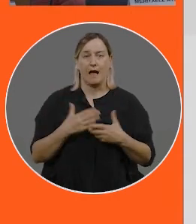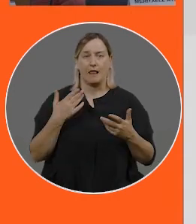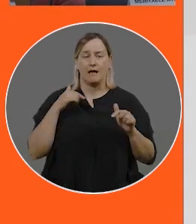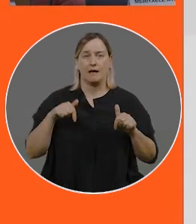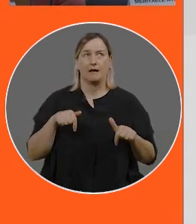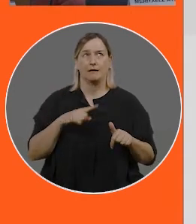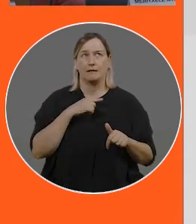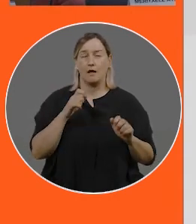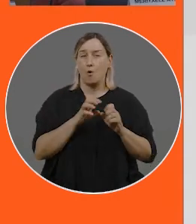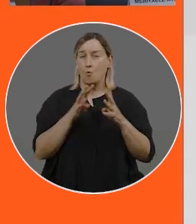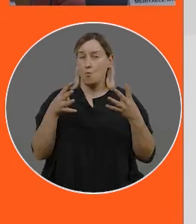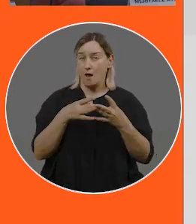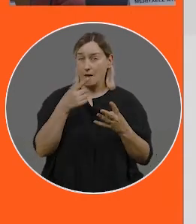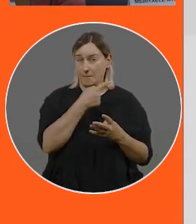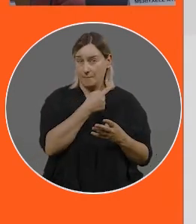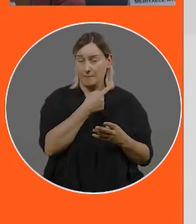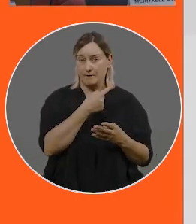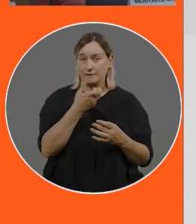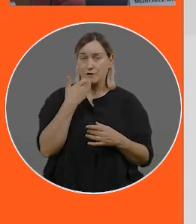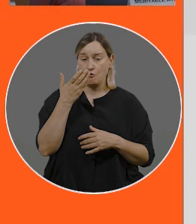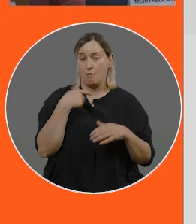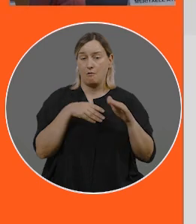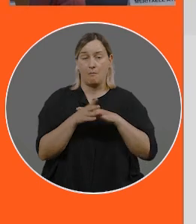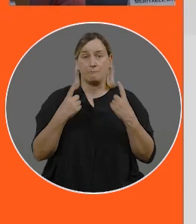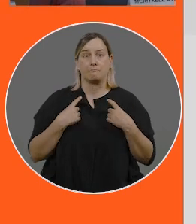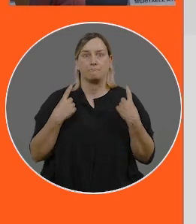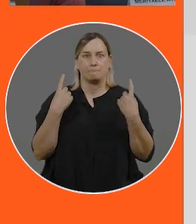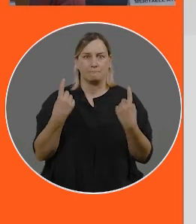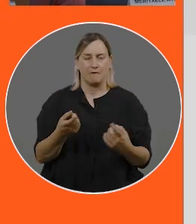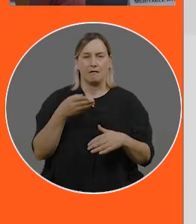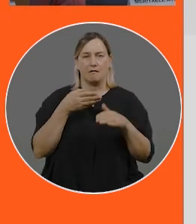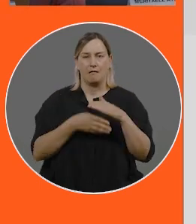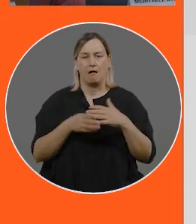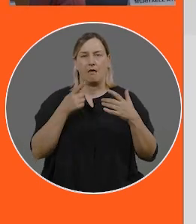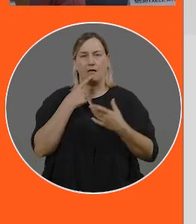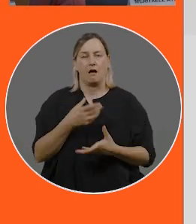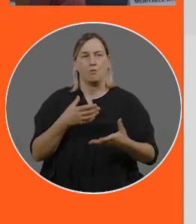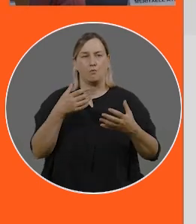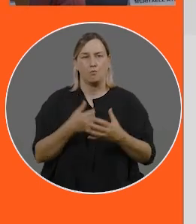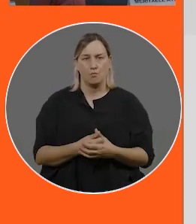Aquesta web, per exemple, si jo hi entrés per primera vegada, diria, ostres, i